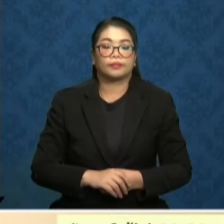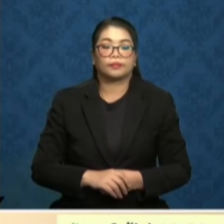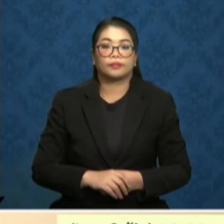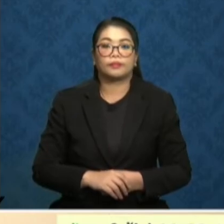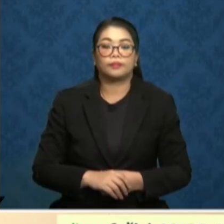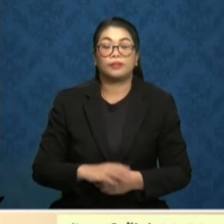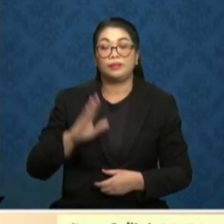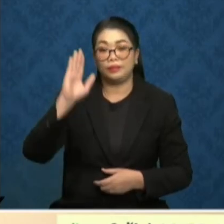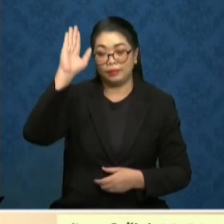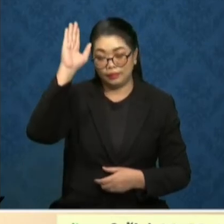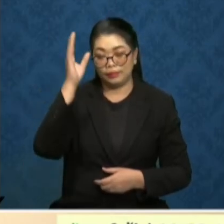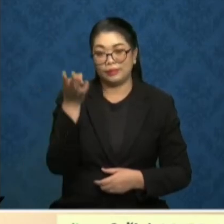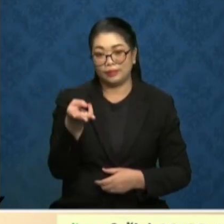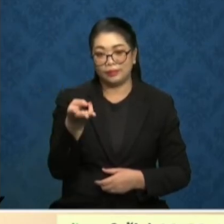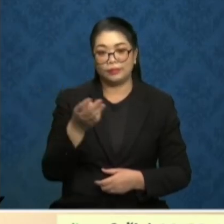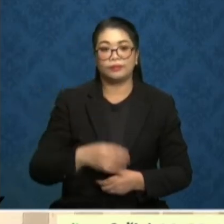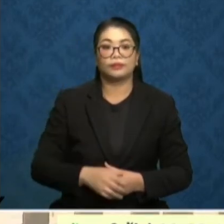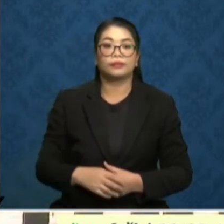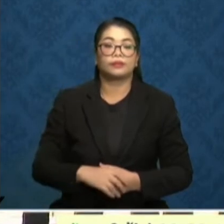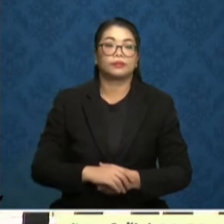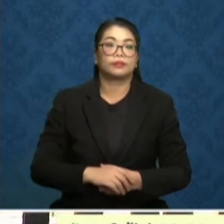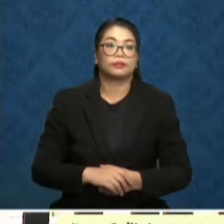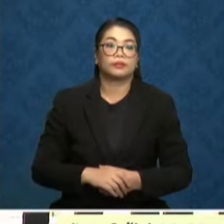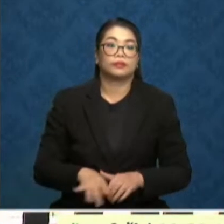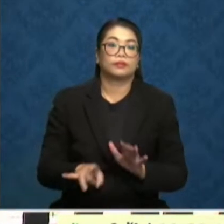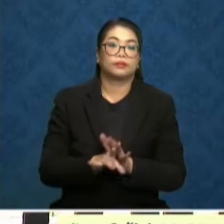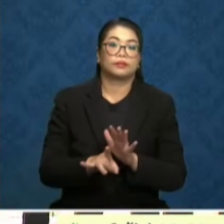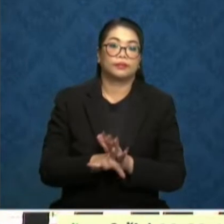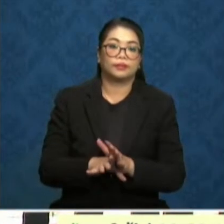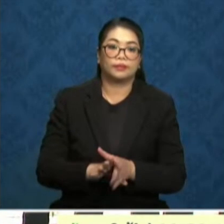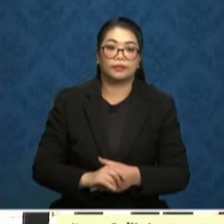ขอHome ทนดนนะครับท้ายนี้